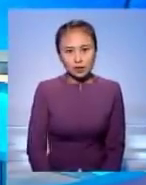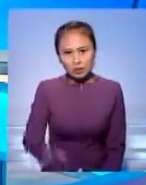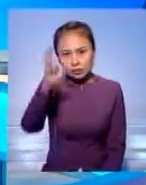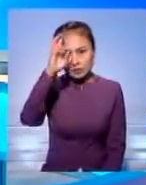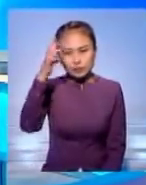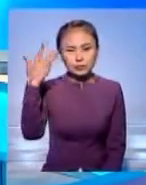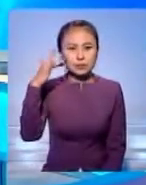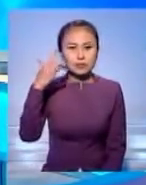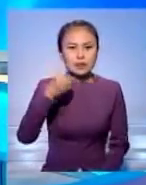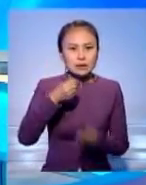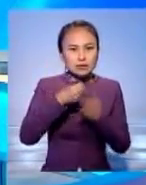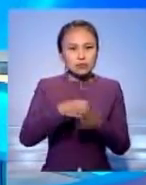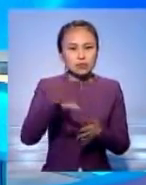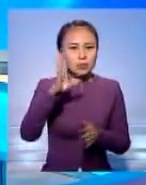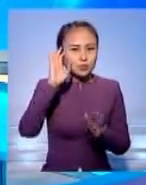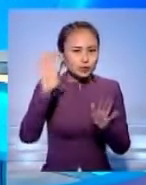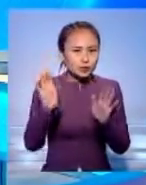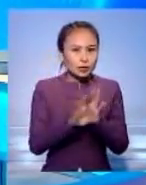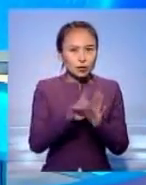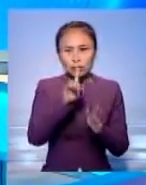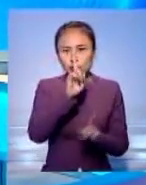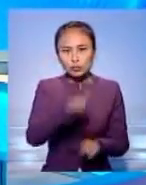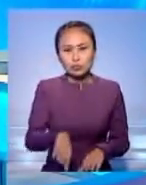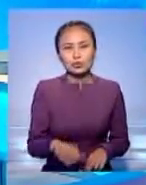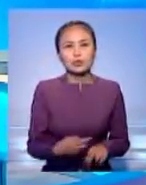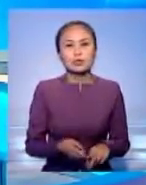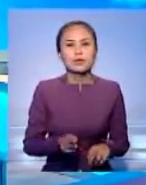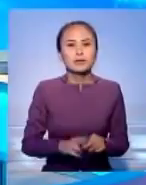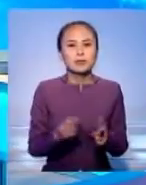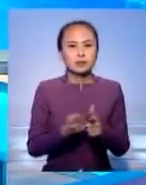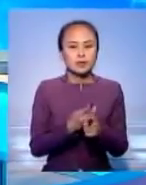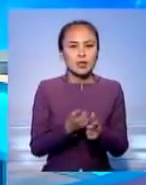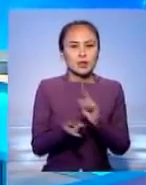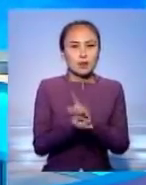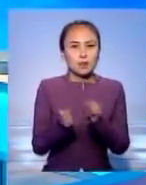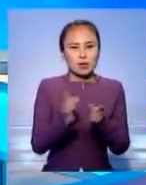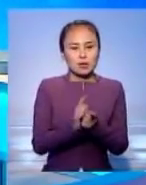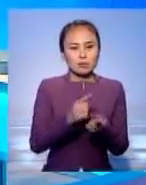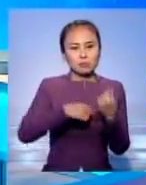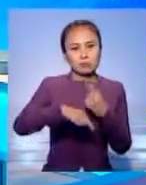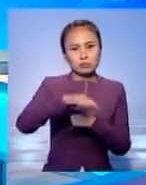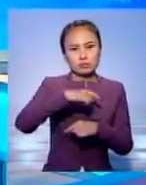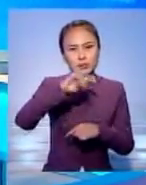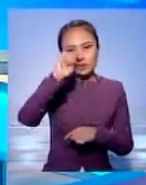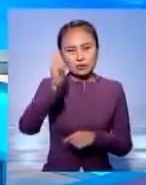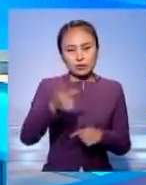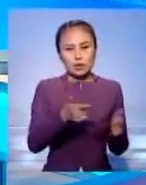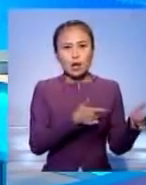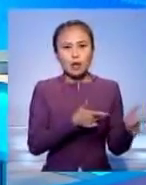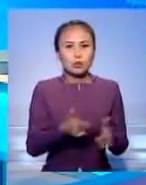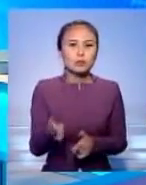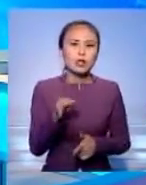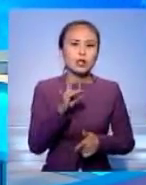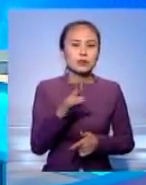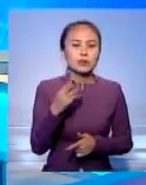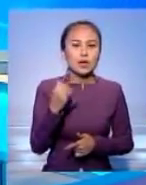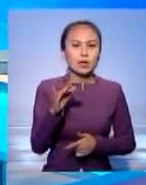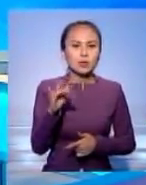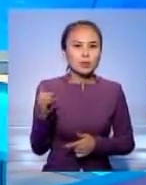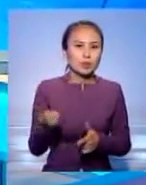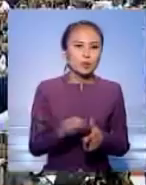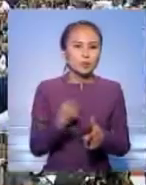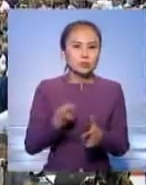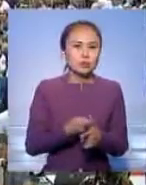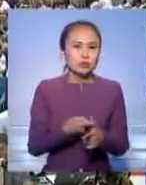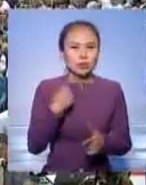Түркия ақшының қысымына тізесін бүгіп бас имейді. Керісінше Вашингтон ашқан сауда соғысына жауап беруге дайын. Бұл туралы президент Режеп Тайып Ердоған